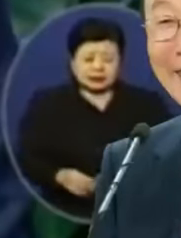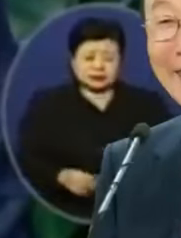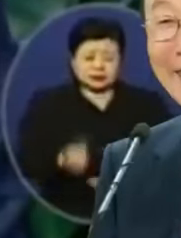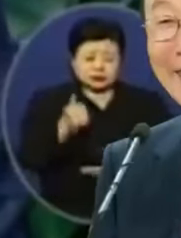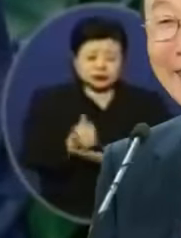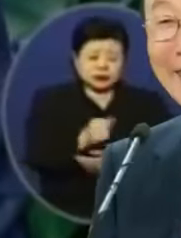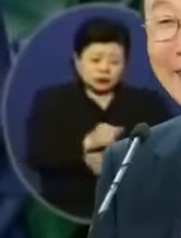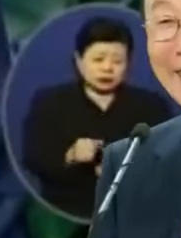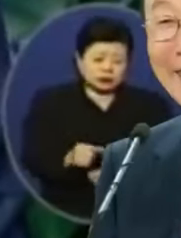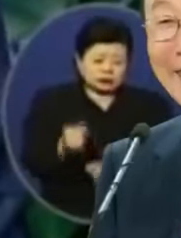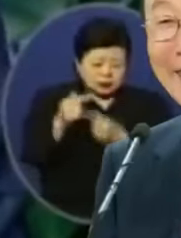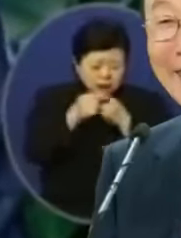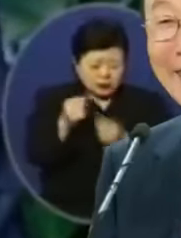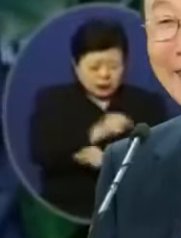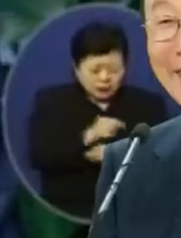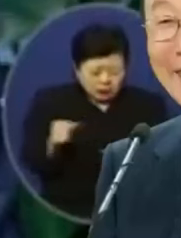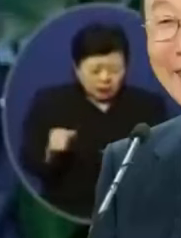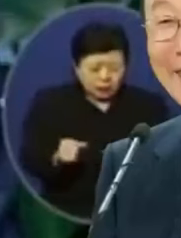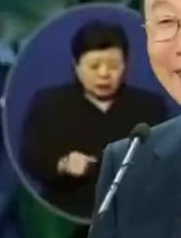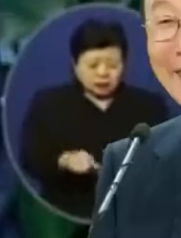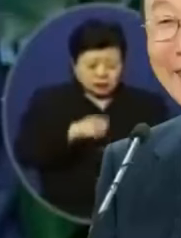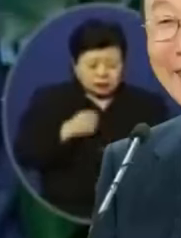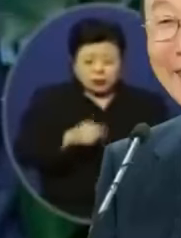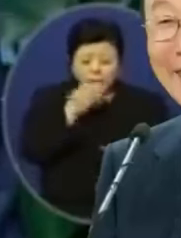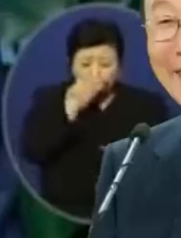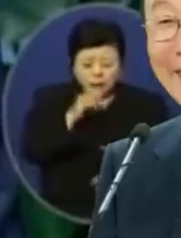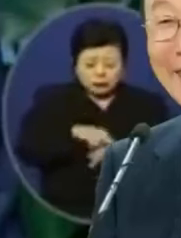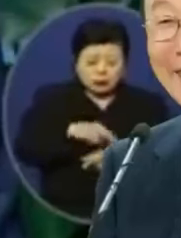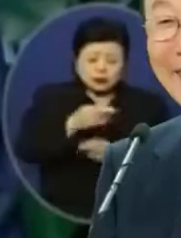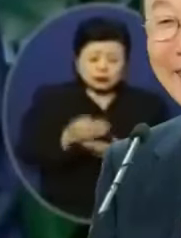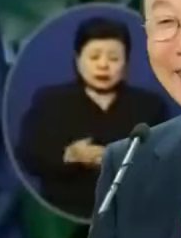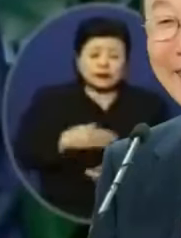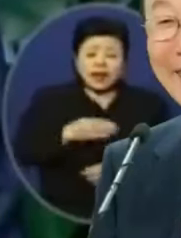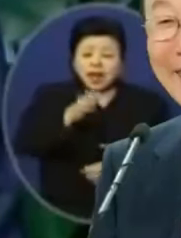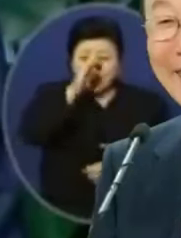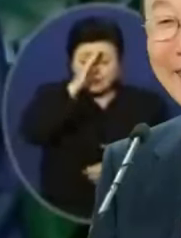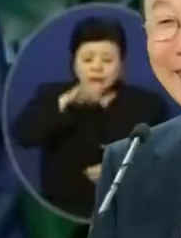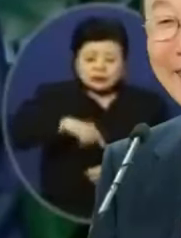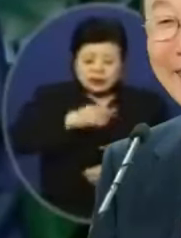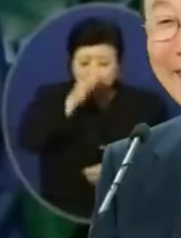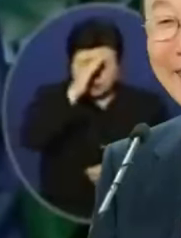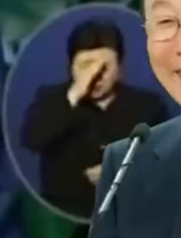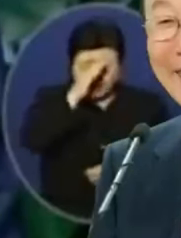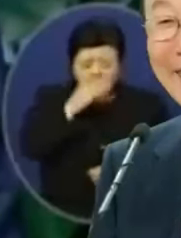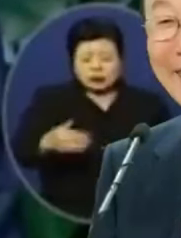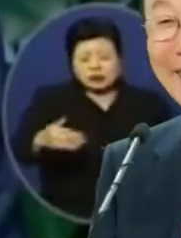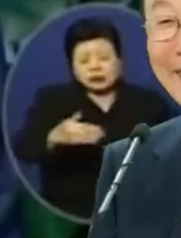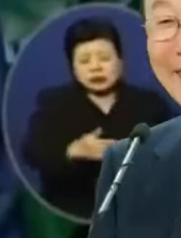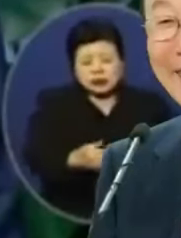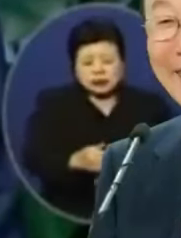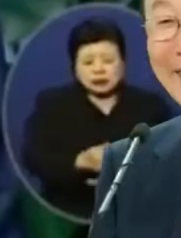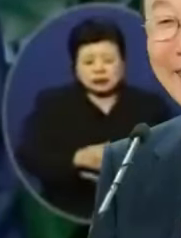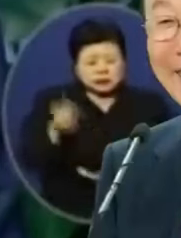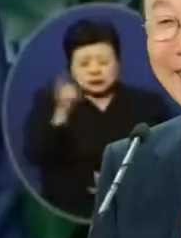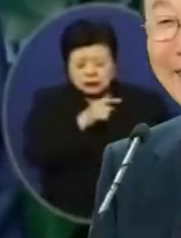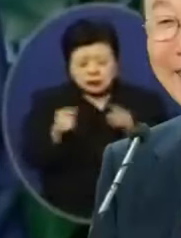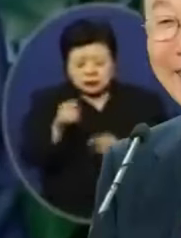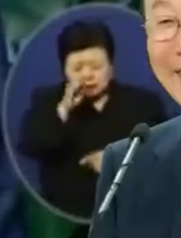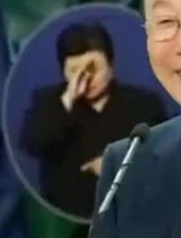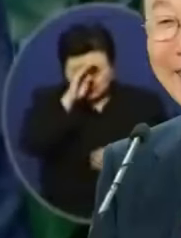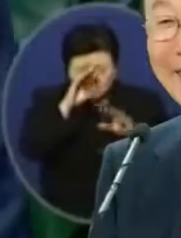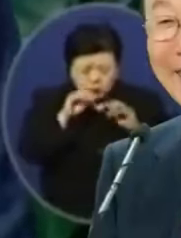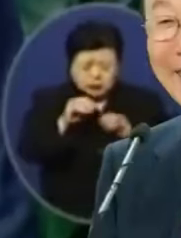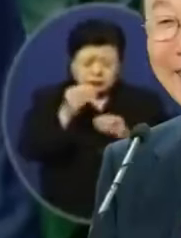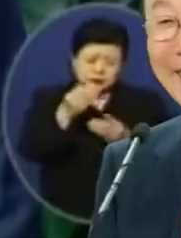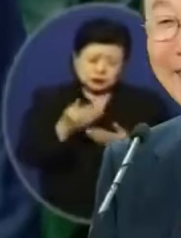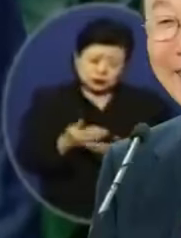사하고 의로움과 거룩함을 선물로 주시고 나의 병을 자기의 병으로 끌어안고 채찍에 맞아서